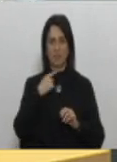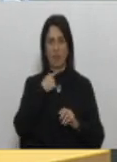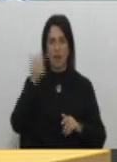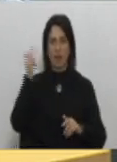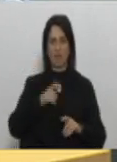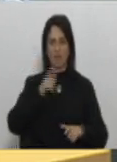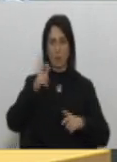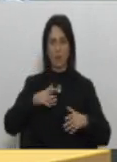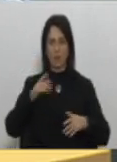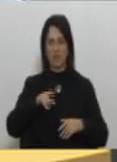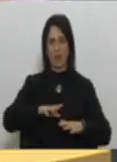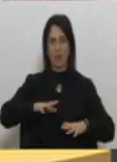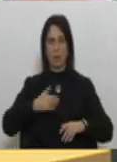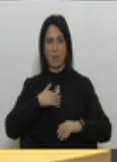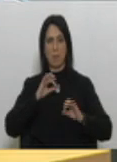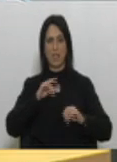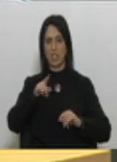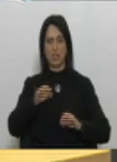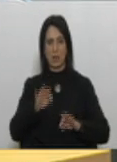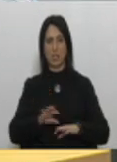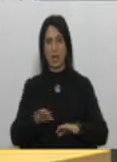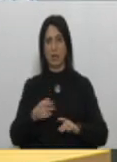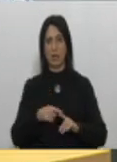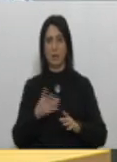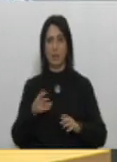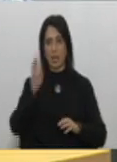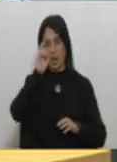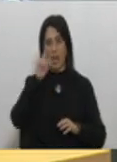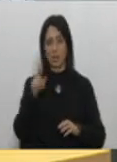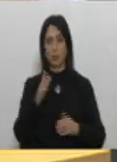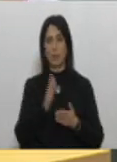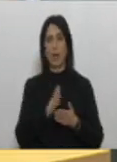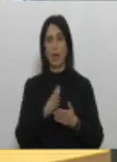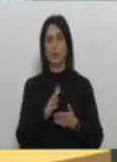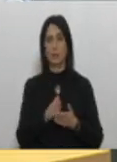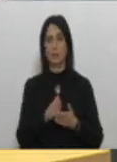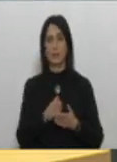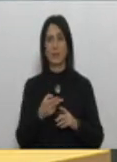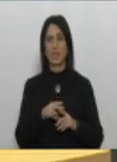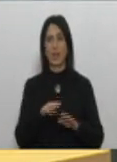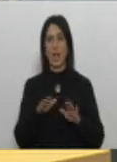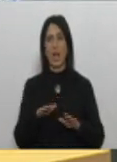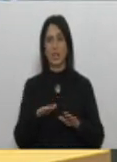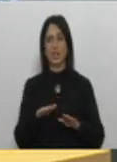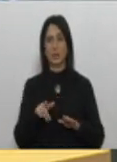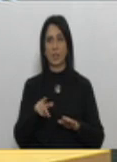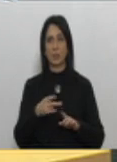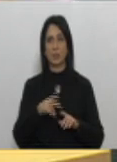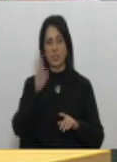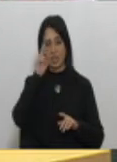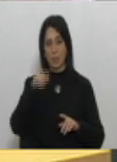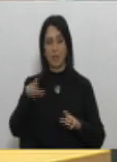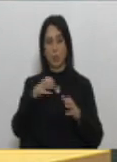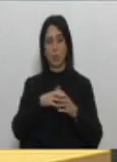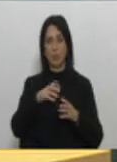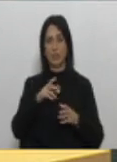და თქვენ ხართ ყველაფერში მართალი და თურმე ხელისუფლება არის ის ადგილი, ამ შემთხვევაში სახელისუფლებო გუნდი